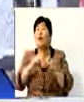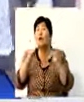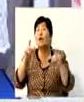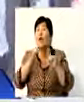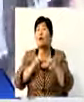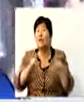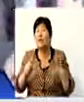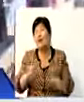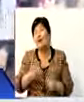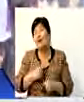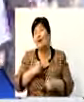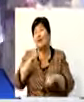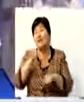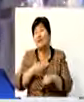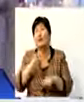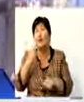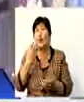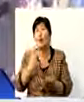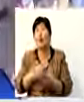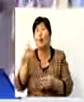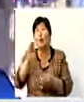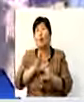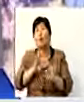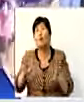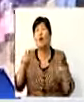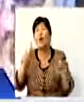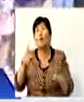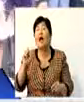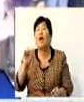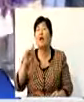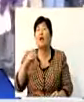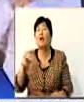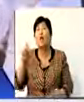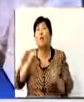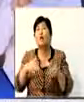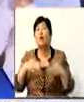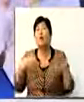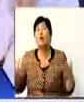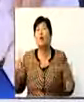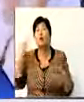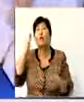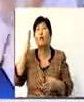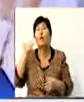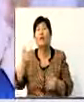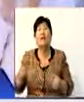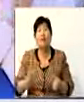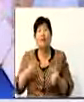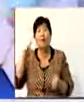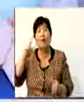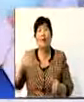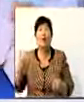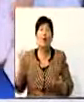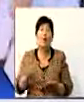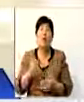мектебіне деген қимастық сезімі көрініп тұр. Оқуда озат атанған Арайлымға білім ордасы зор үміт артып отыр. Талапты оқушы